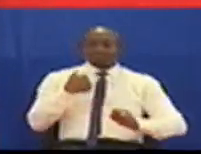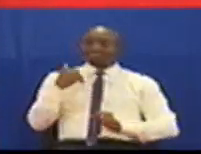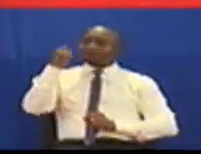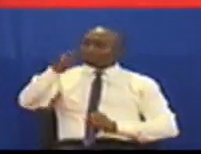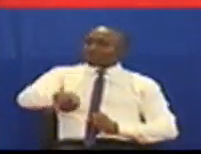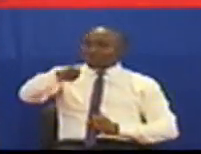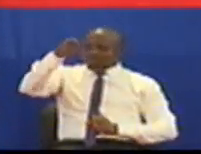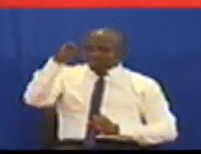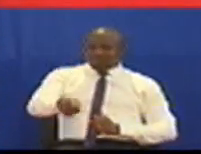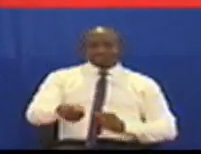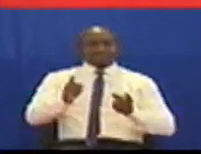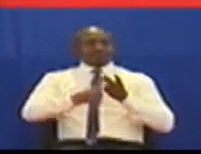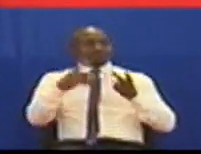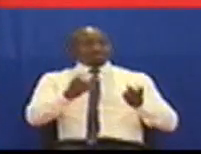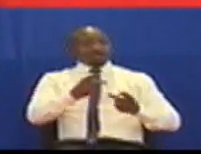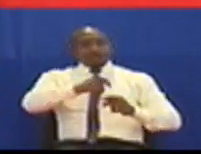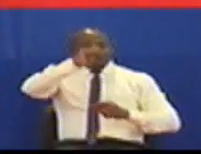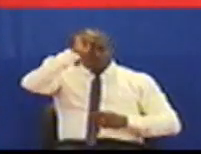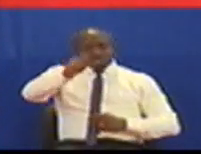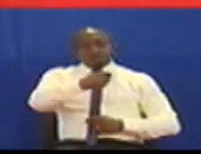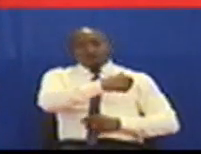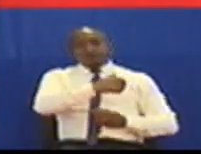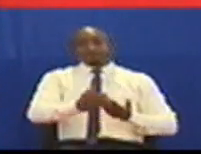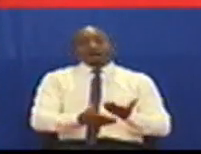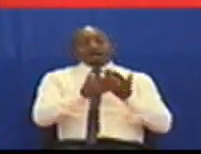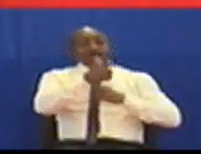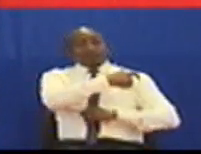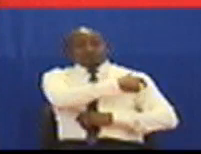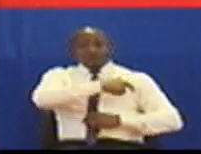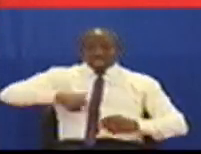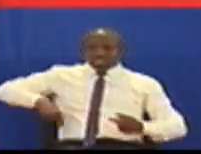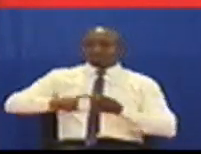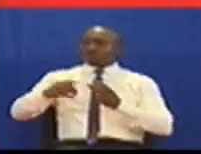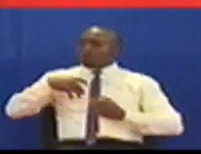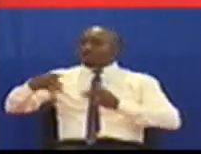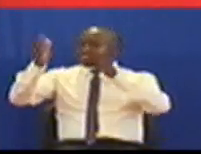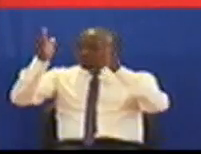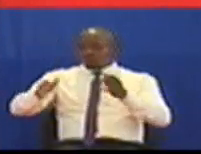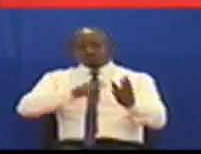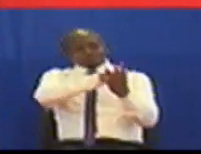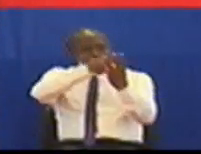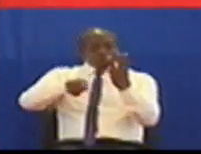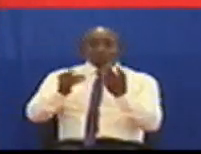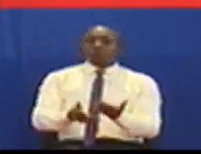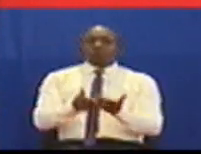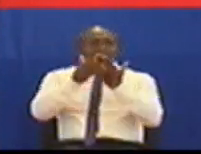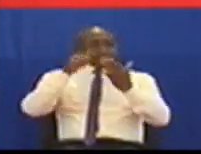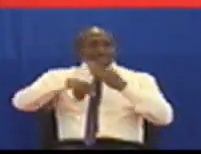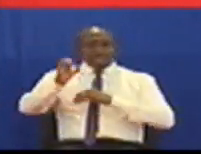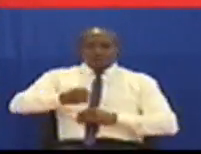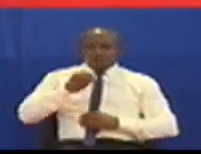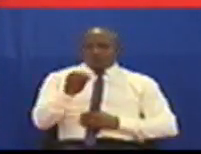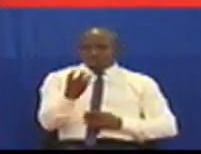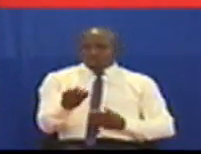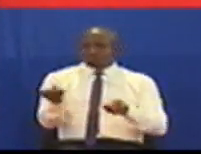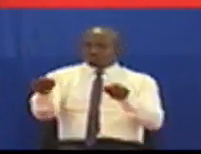sana pamoja na mheshimiwa makamu wa rais, mheshimiwa waziri mkuu ambao wote kwa pamoja kwa kweli wametusaidia katika awamu hii kuleta